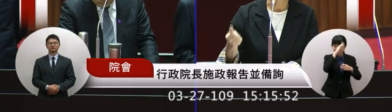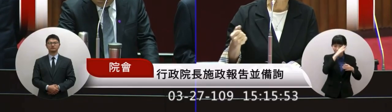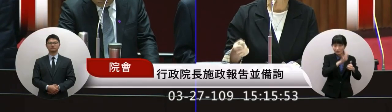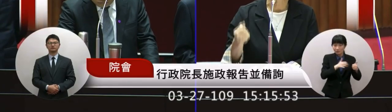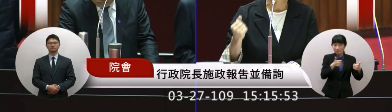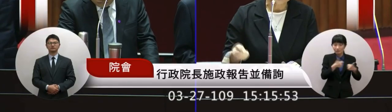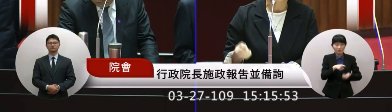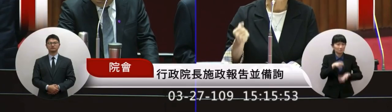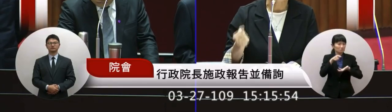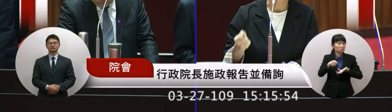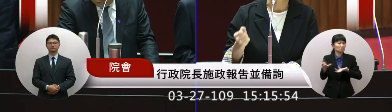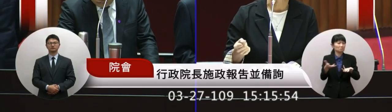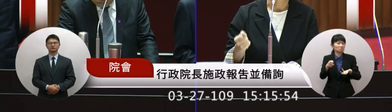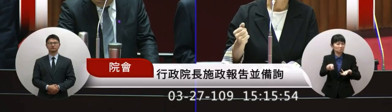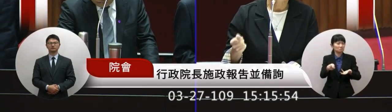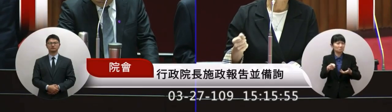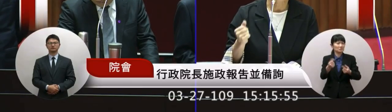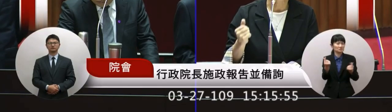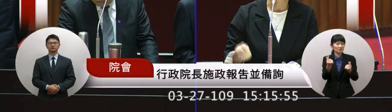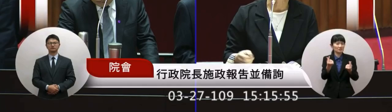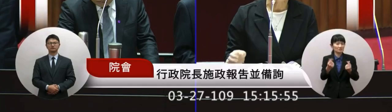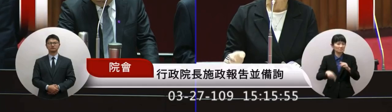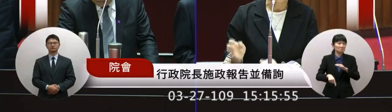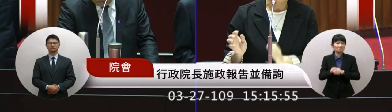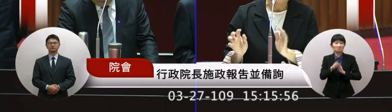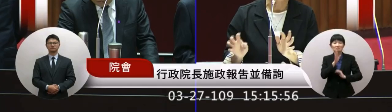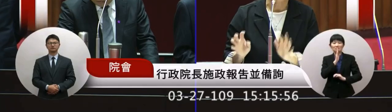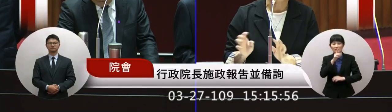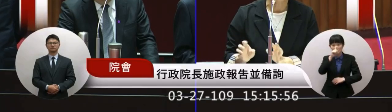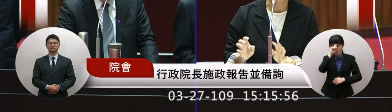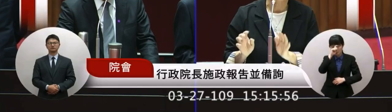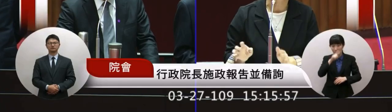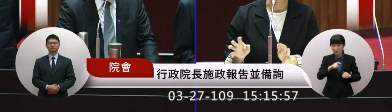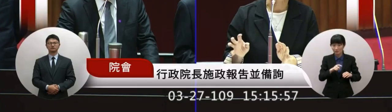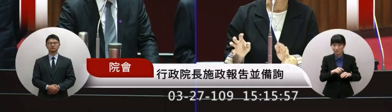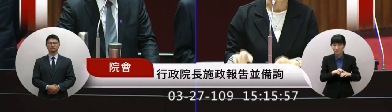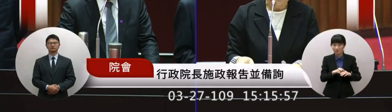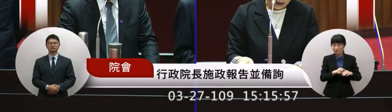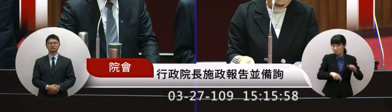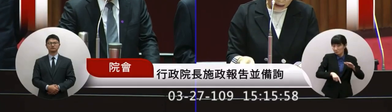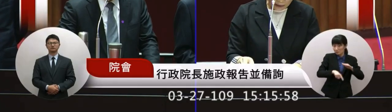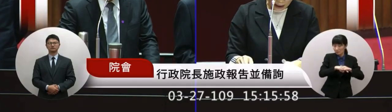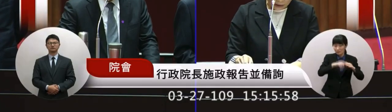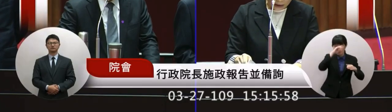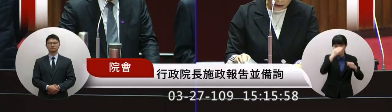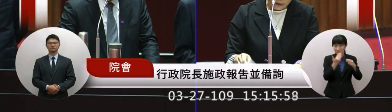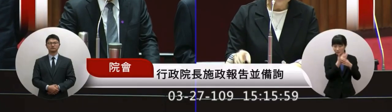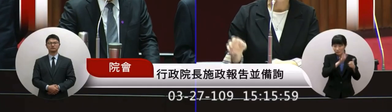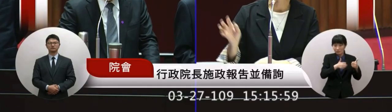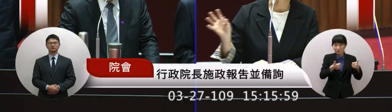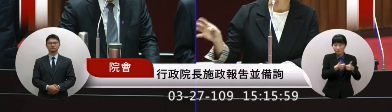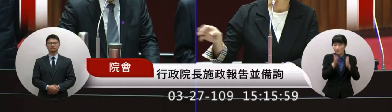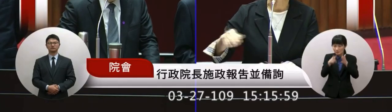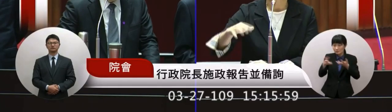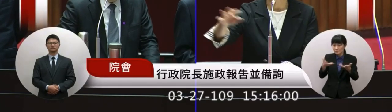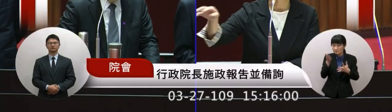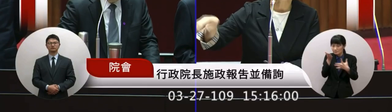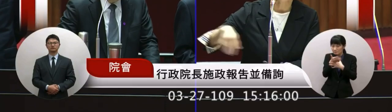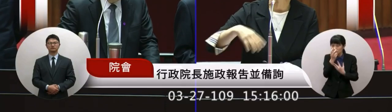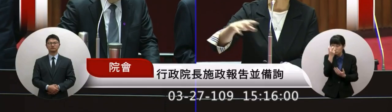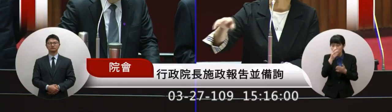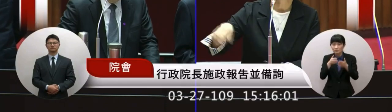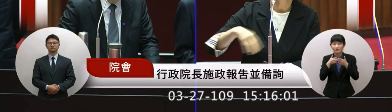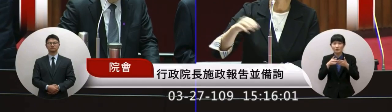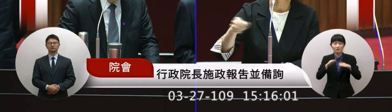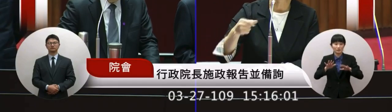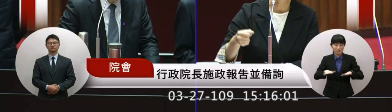出这个有涉及不当党产，希望那个不当党产委员会调查啦，哈。啊，即卖因为这个观塘工业港这个所在